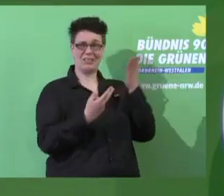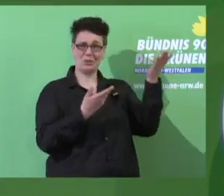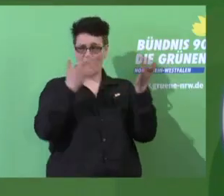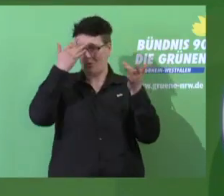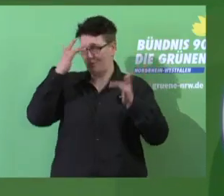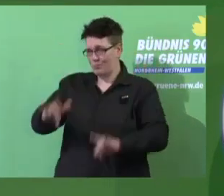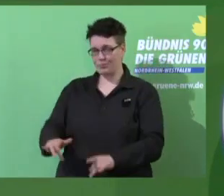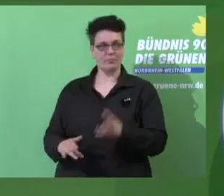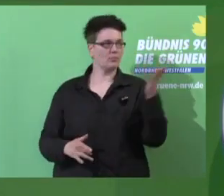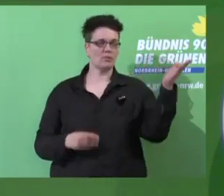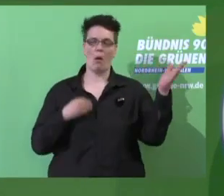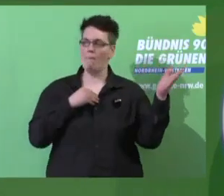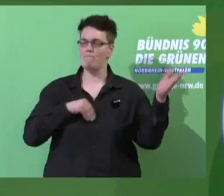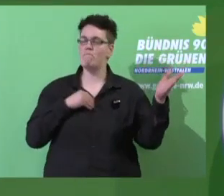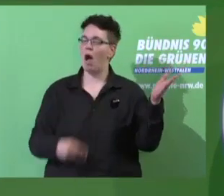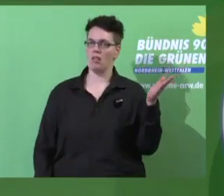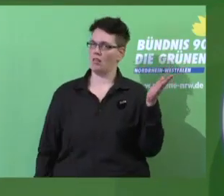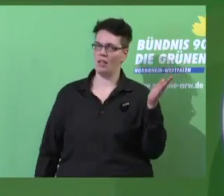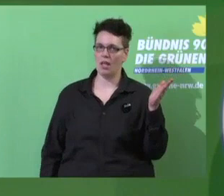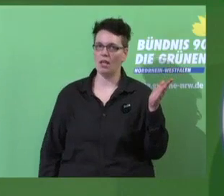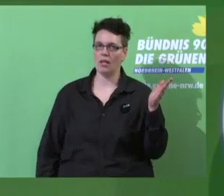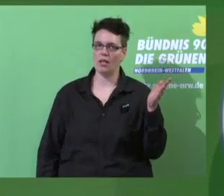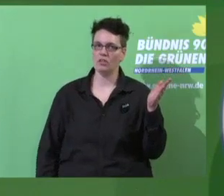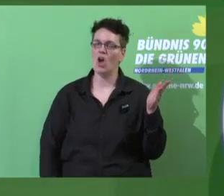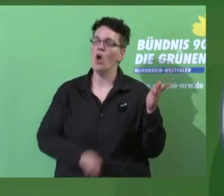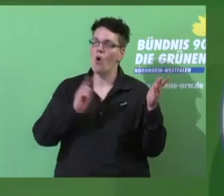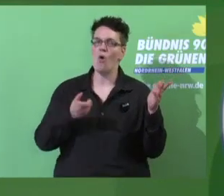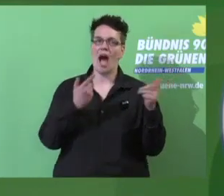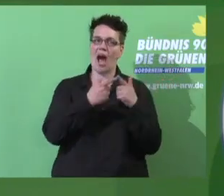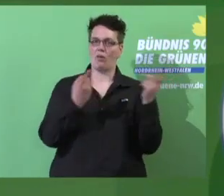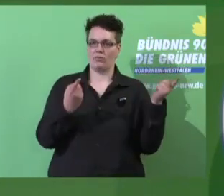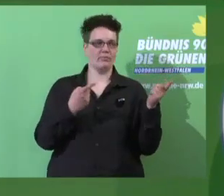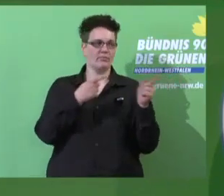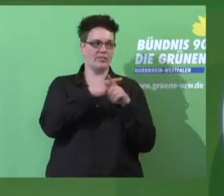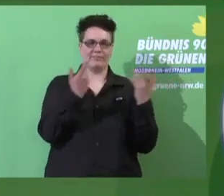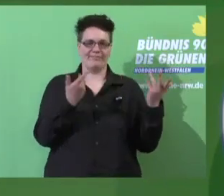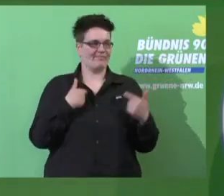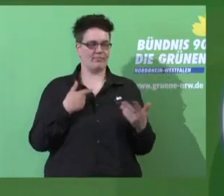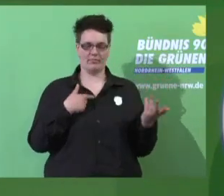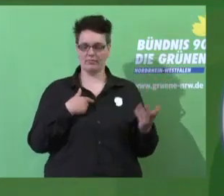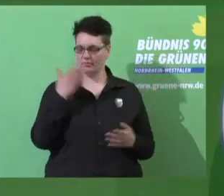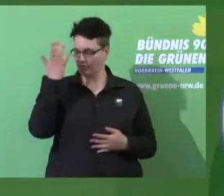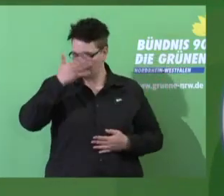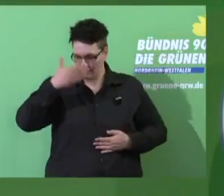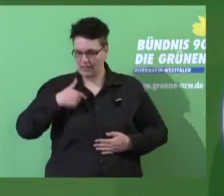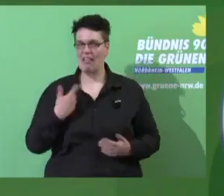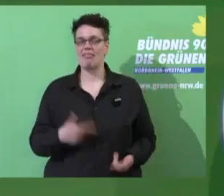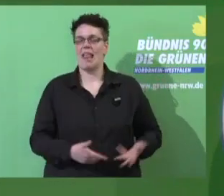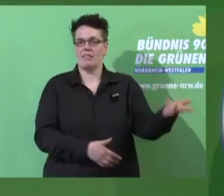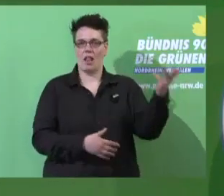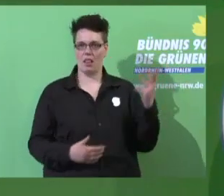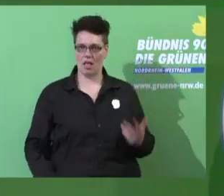sich sogar gegenüber jedem, der einigermaßen vernünftig denken kann, lächerlich. Das ist ein weiterer Grund, warum die weg